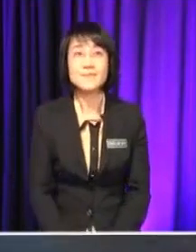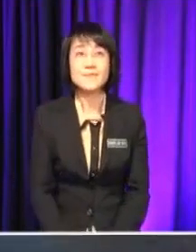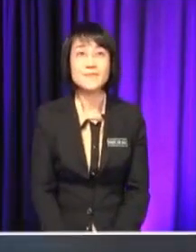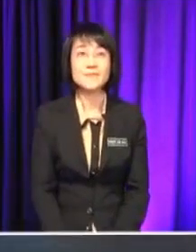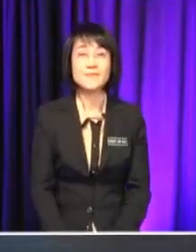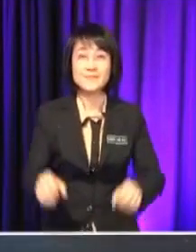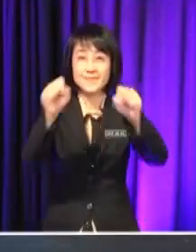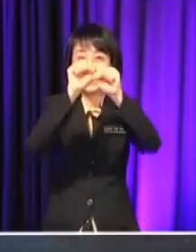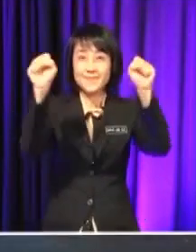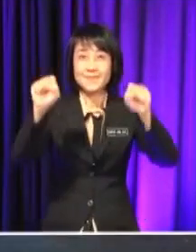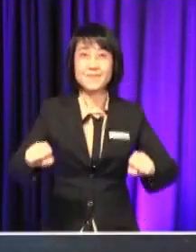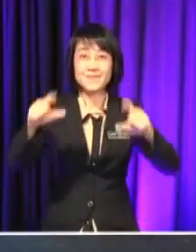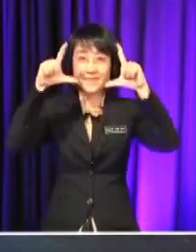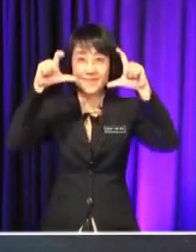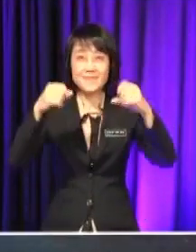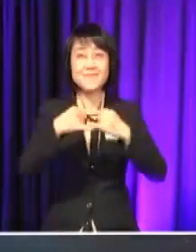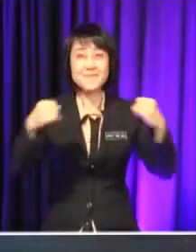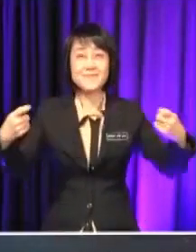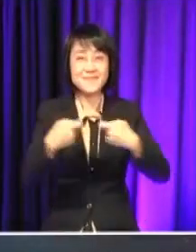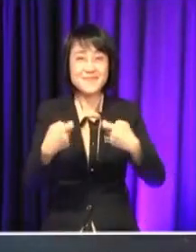sistem Camry